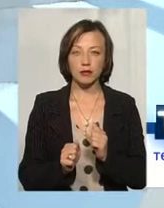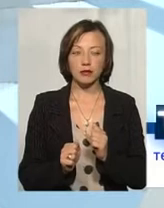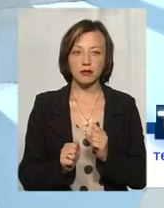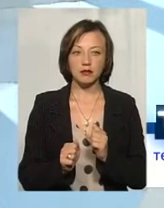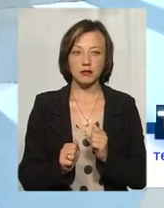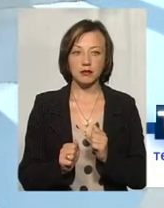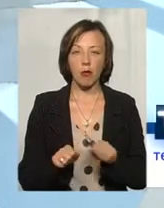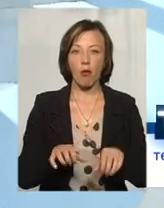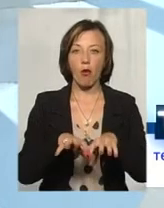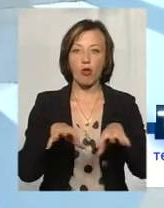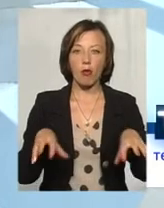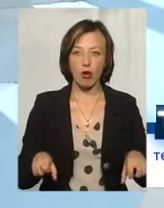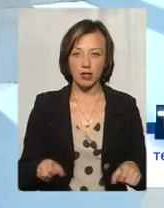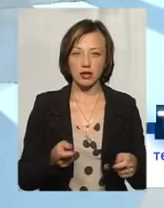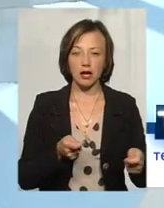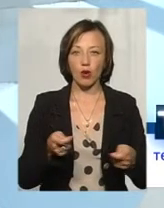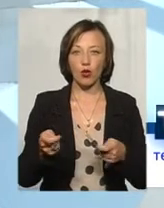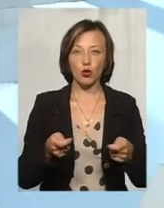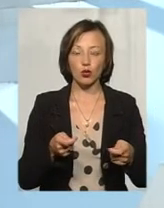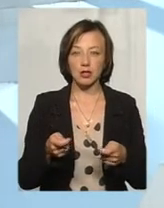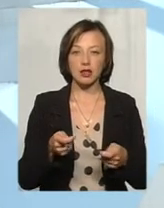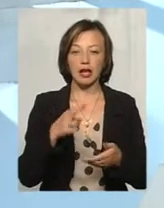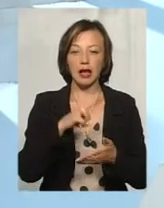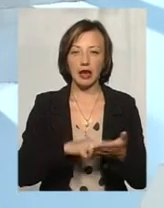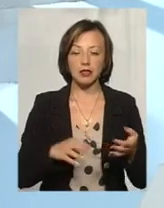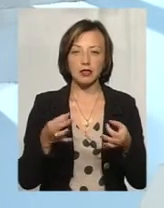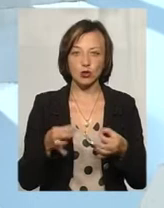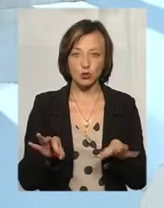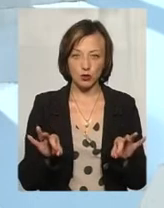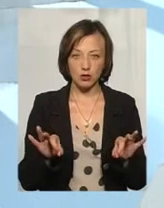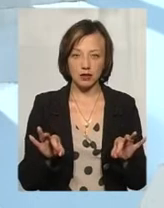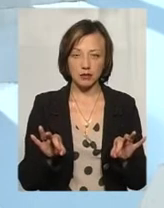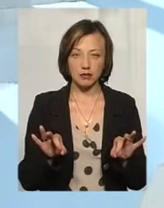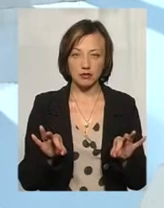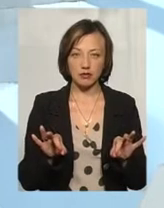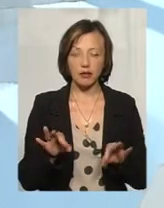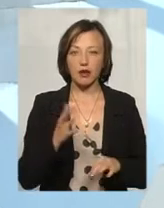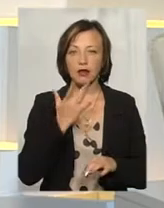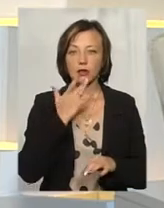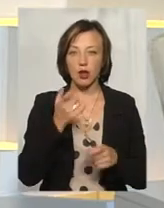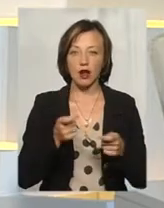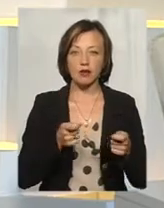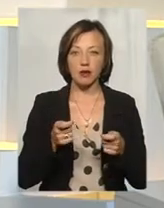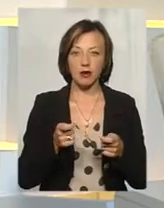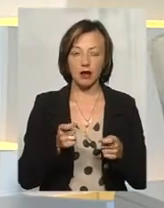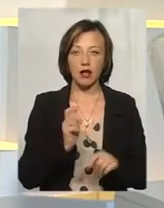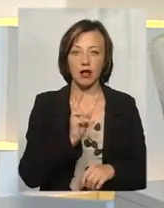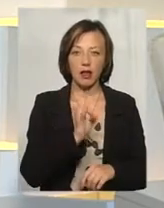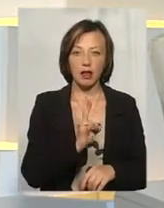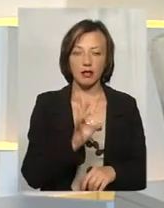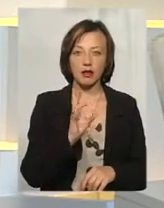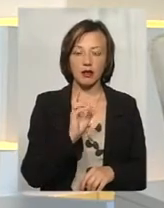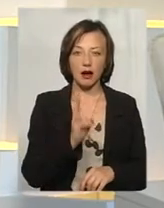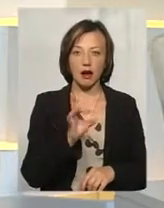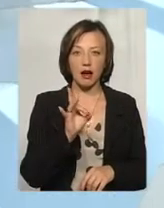природній монополіст, який регулюється і який ліцензується національним регулятором, в даному випадку